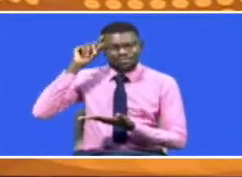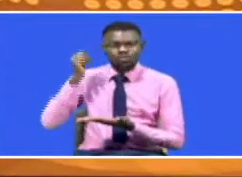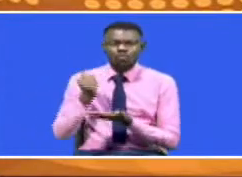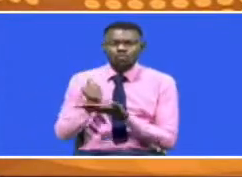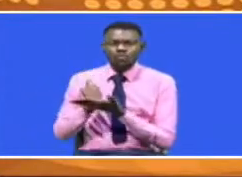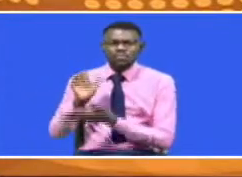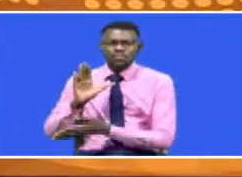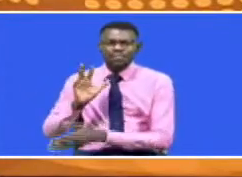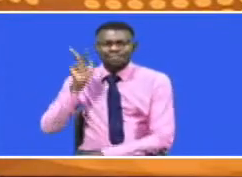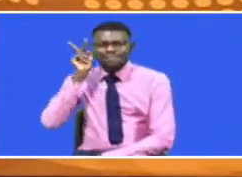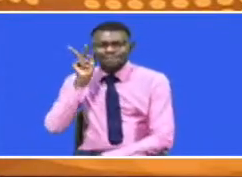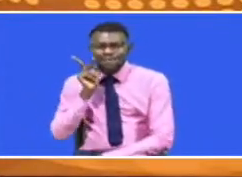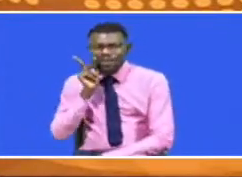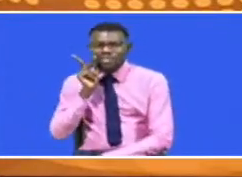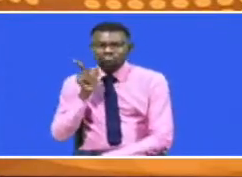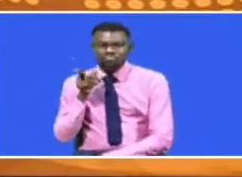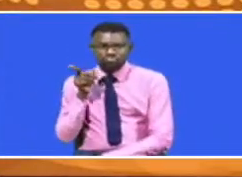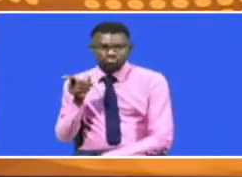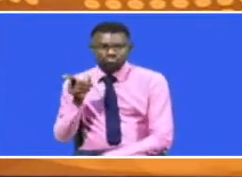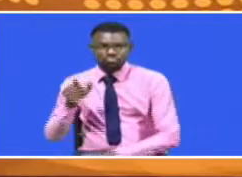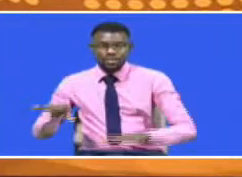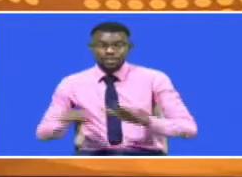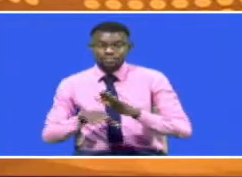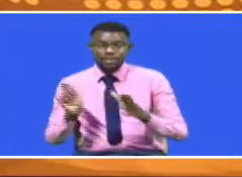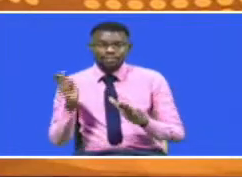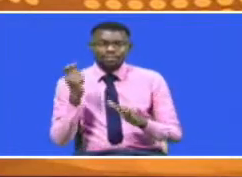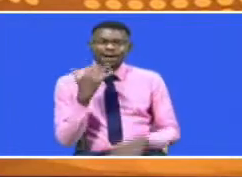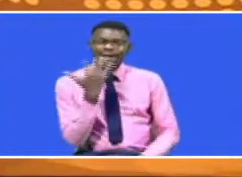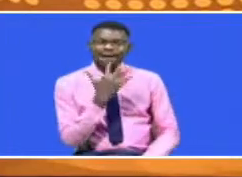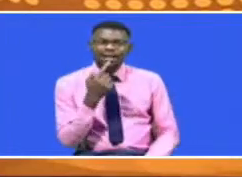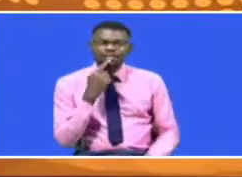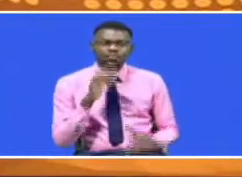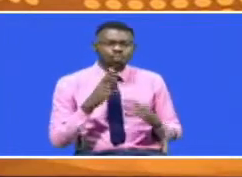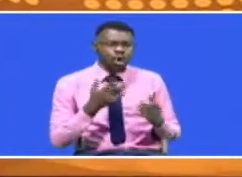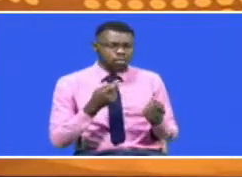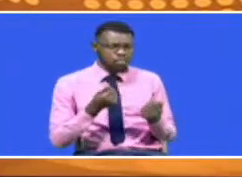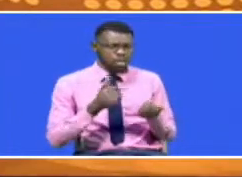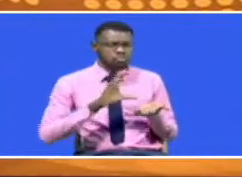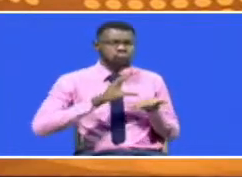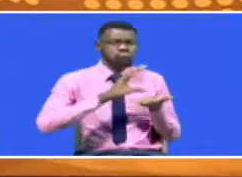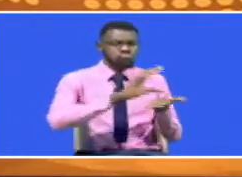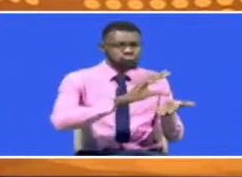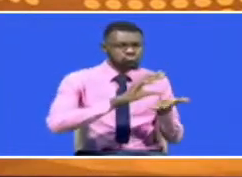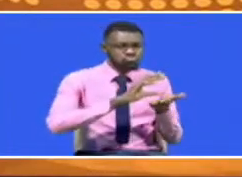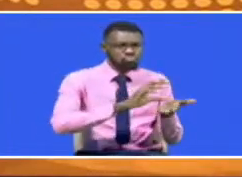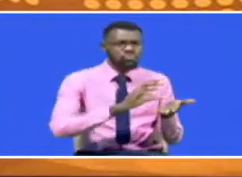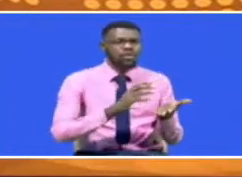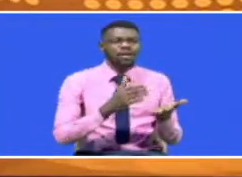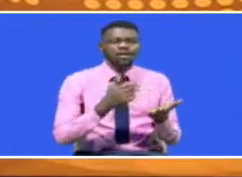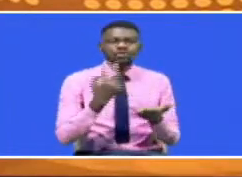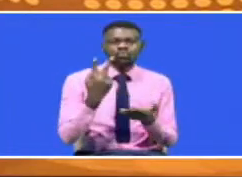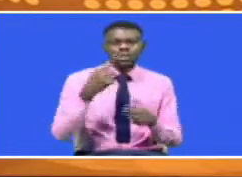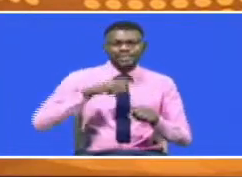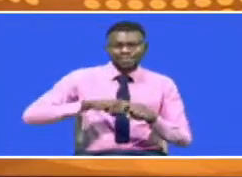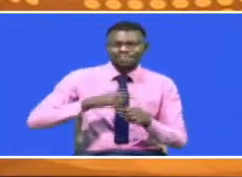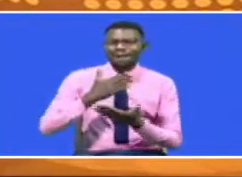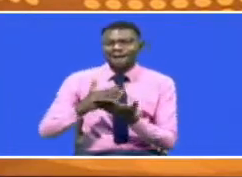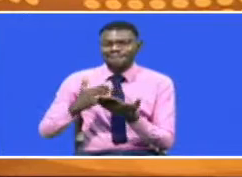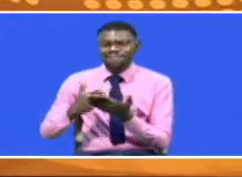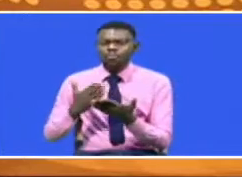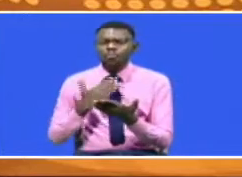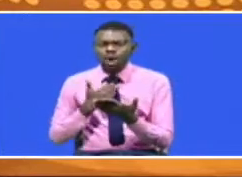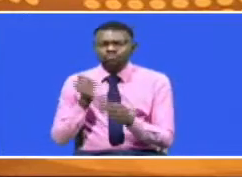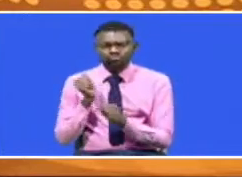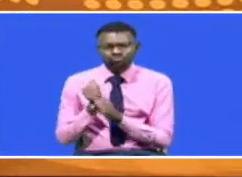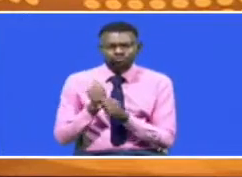Karen, Naibu Rais Rigathi Gachagua alisema kwamba malipo hayo yatafanyika mara mbili mwezi huu ili kazi iendelee bila